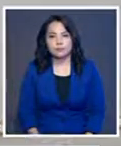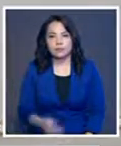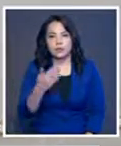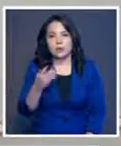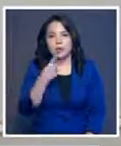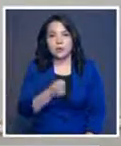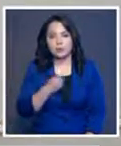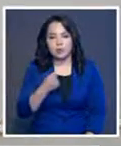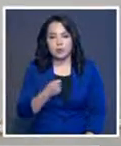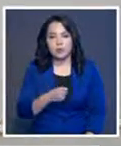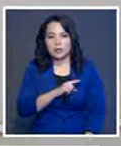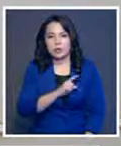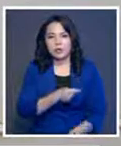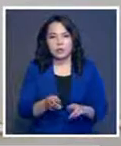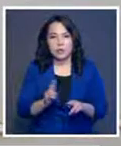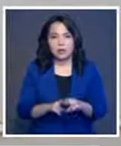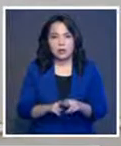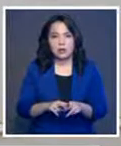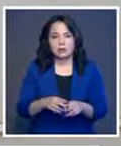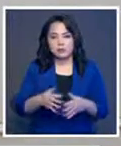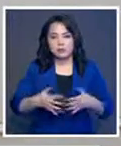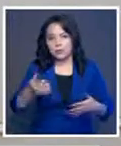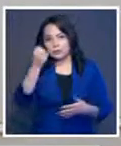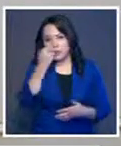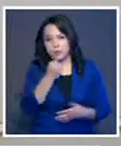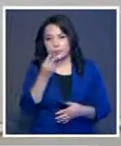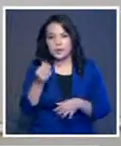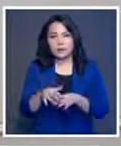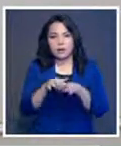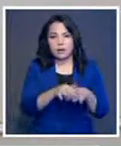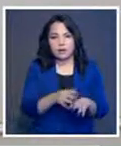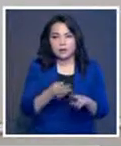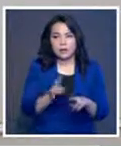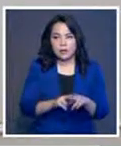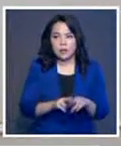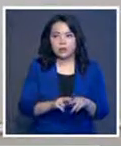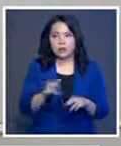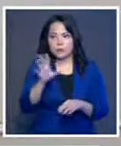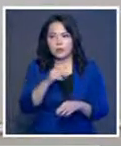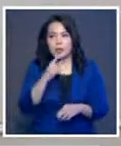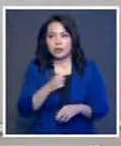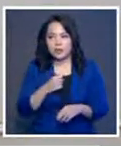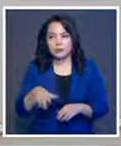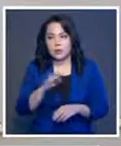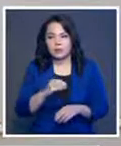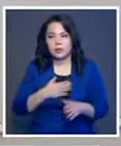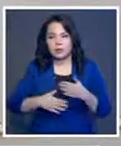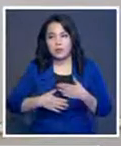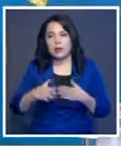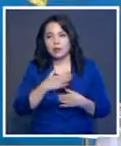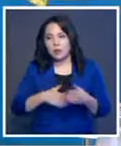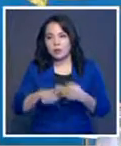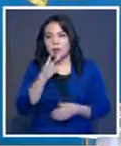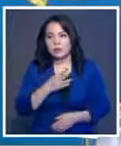қару күштерінің көп рахмет. Мен қазір қаражат талып, солдат пен офицер, сержанттар барлығы все довольны. Прям